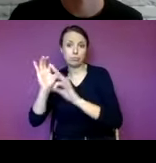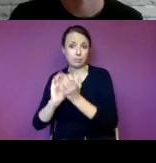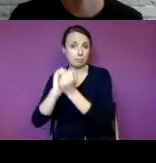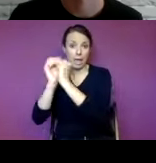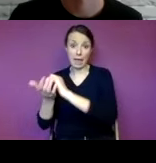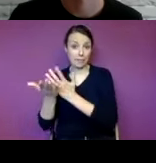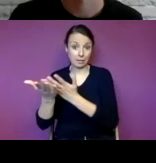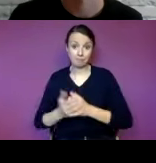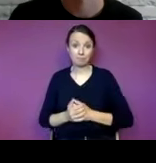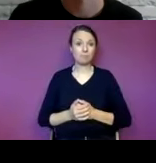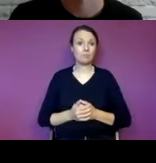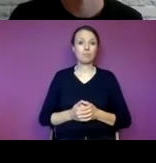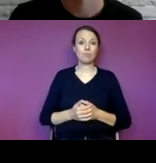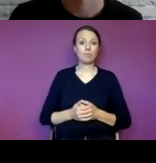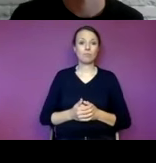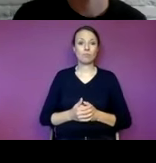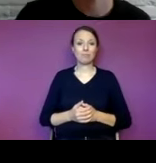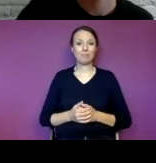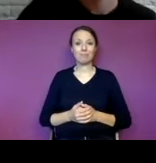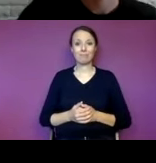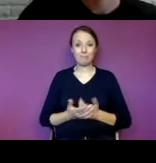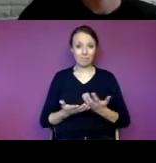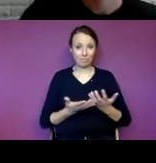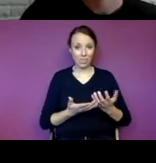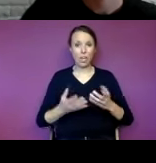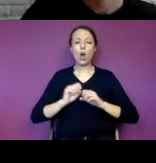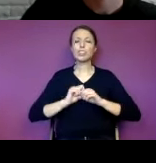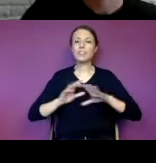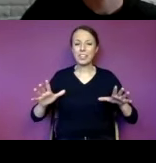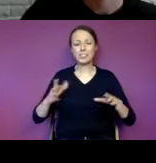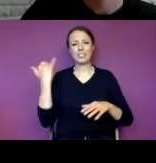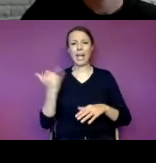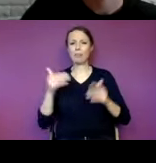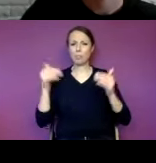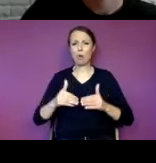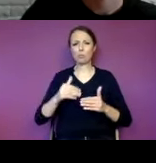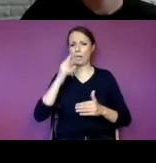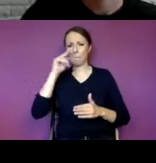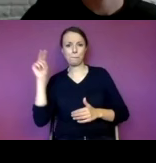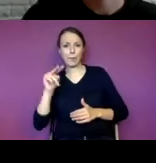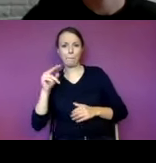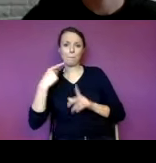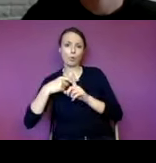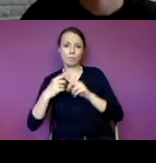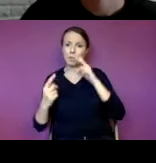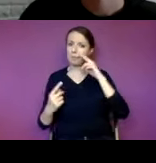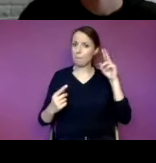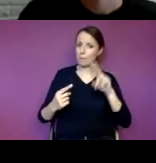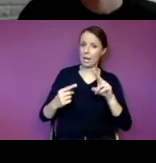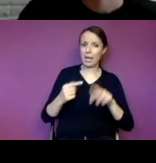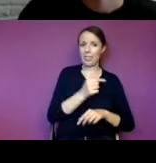że na takie pojęcia można patrzeć w sposób i pozytywny, i negatywny. No, czasem po